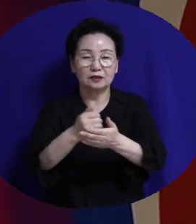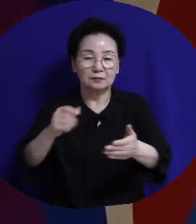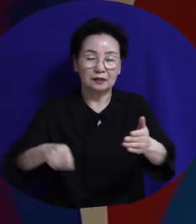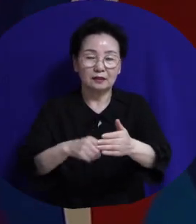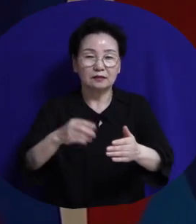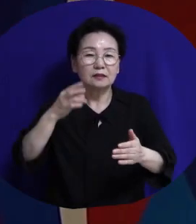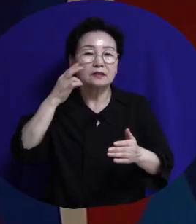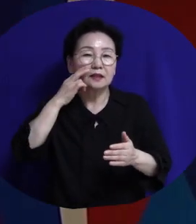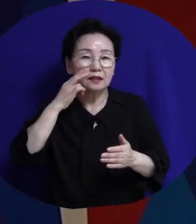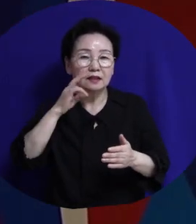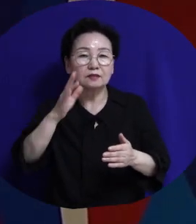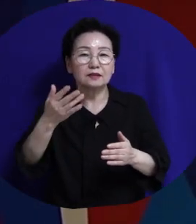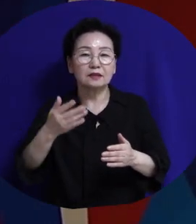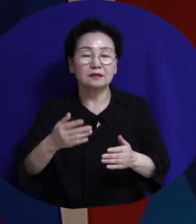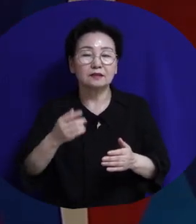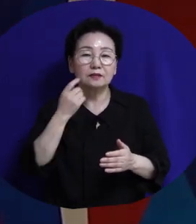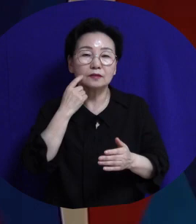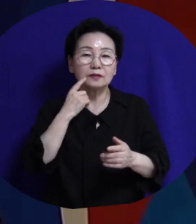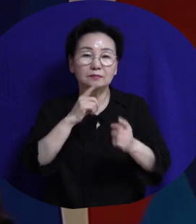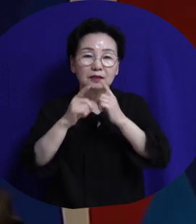되니 하나님이 없으면 거짓말이 없으니까.